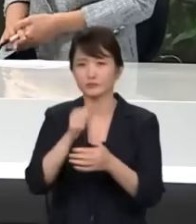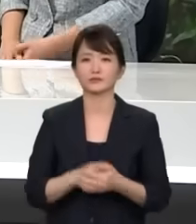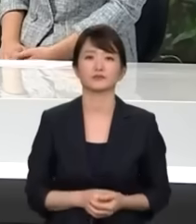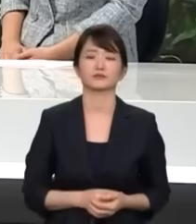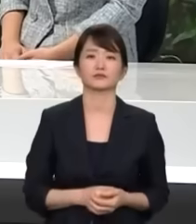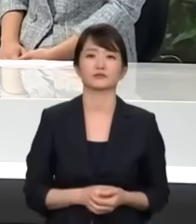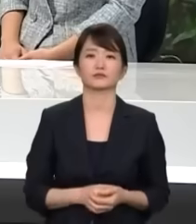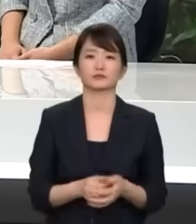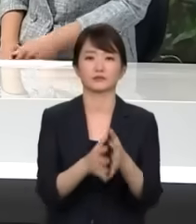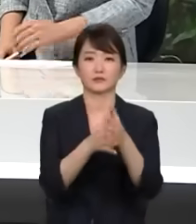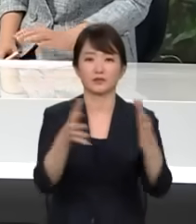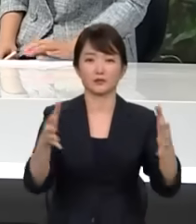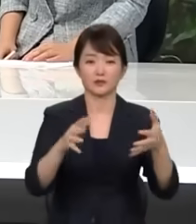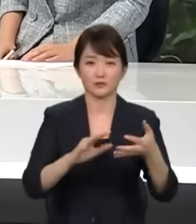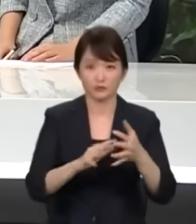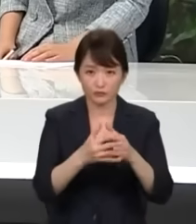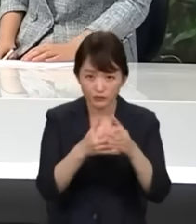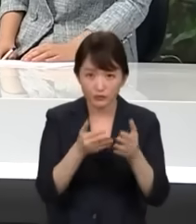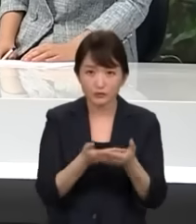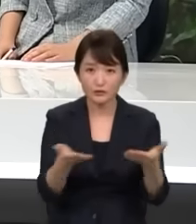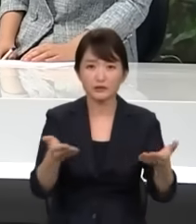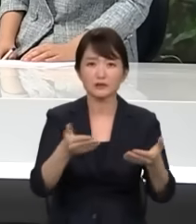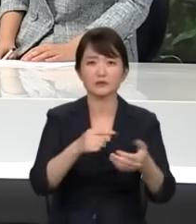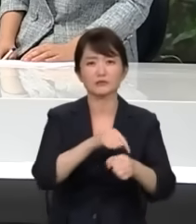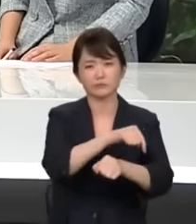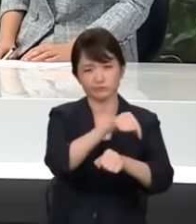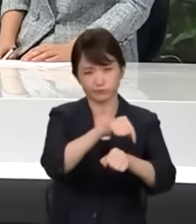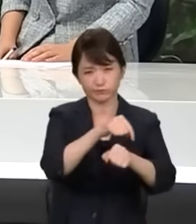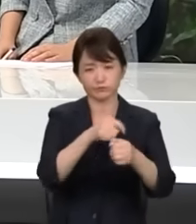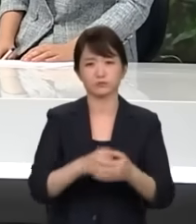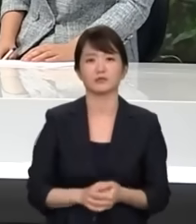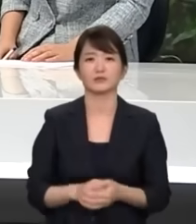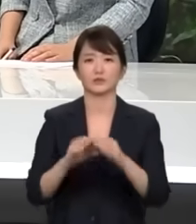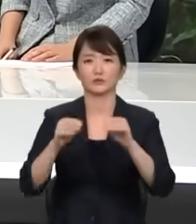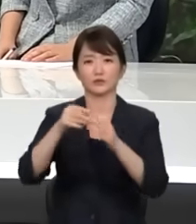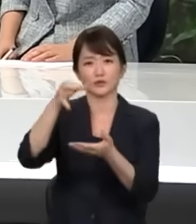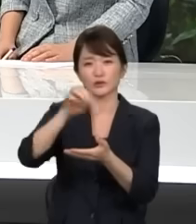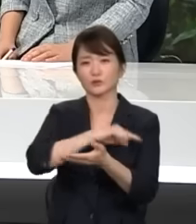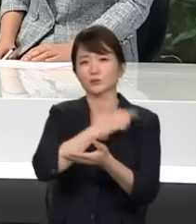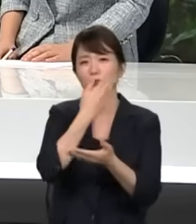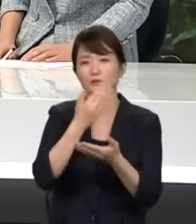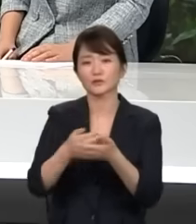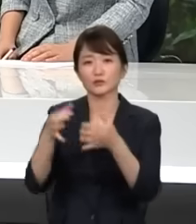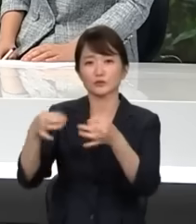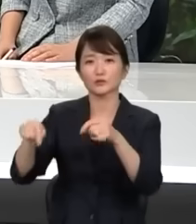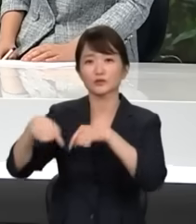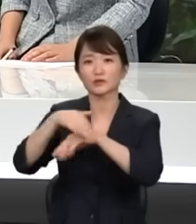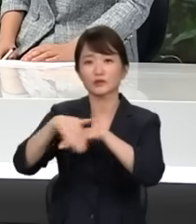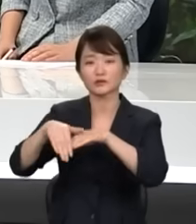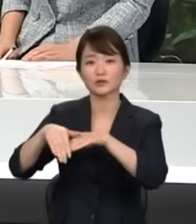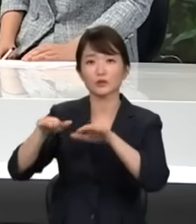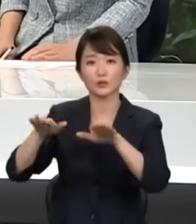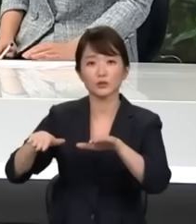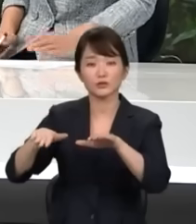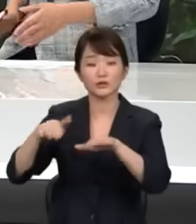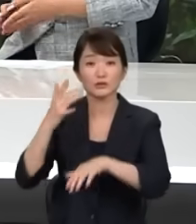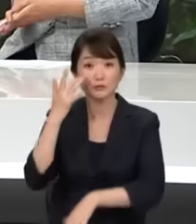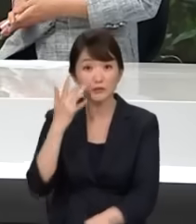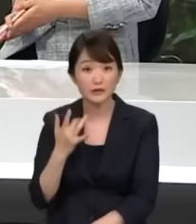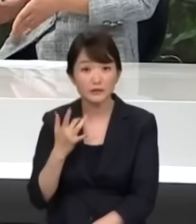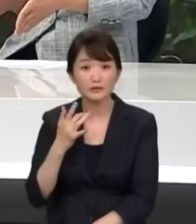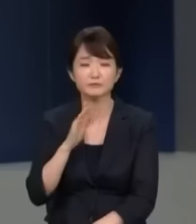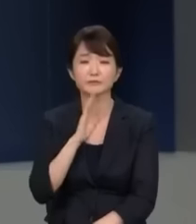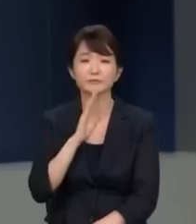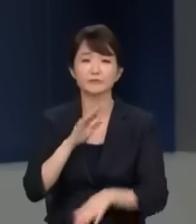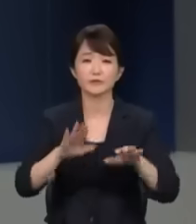공급책은 시간이 걸리지 않습니까? 부동산에서 또 중요한 게 금융정책일 텐데 오늘 금융정책은 빠진 건가요? 네,